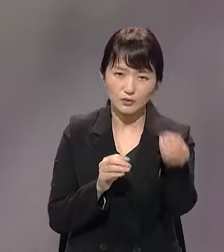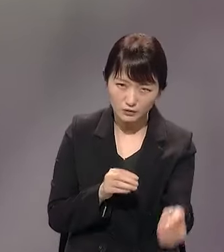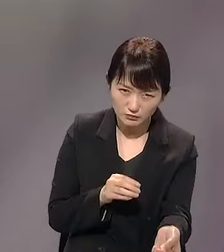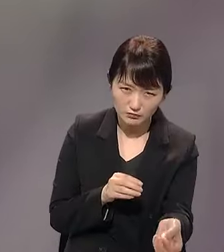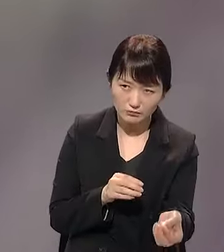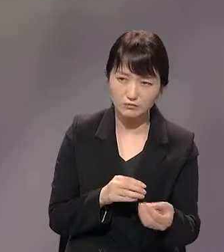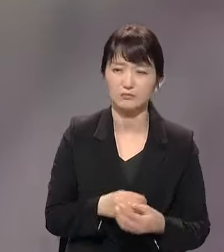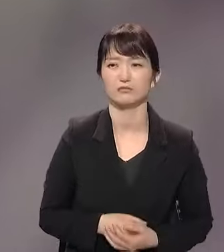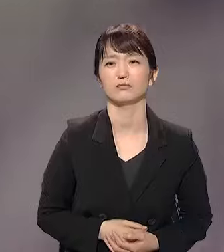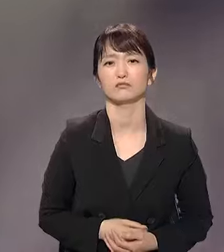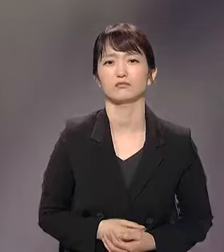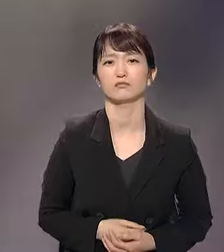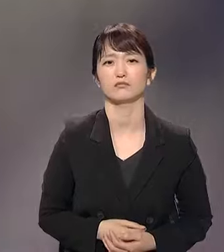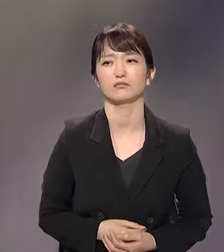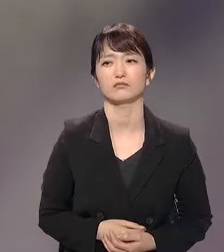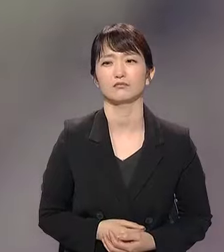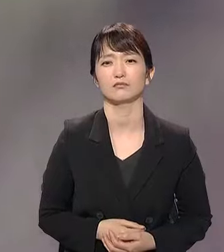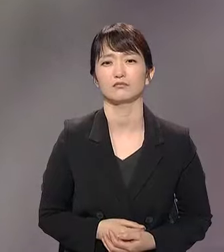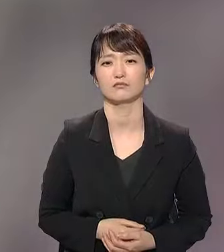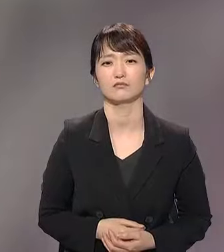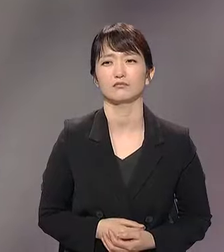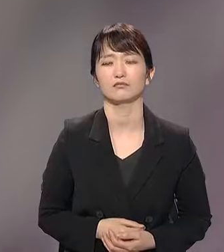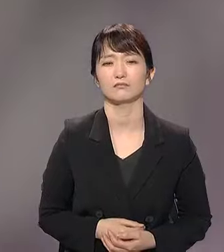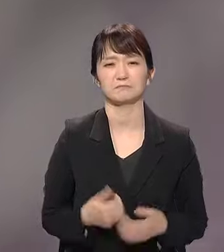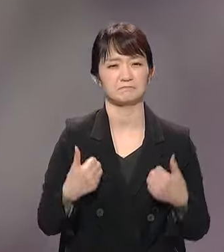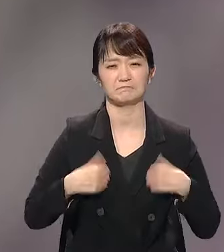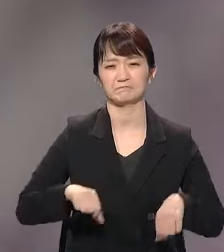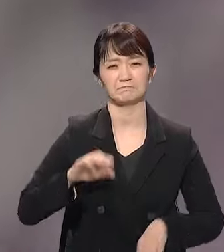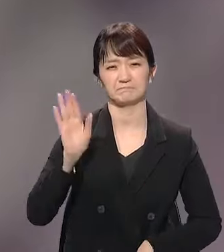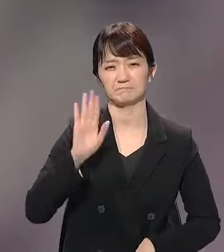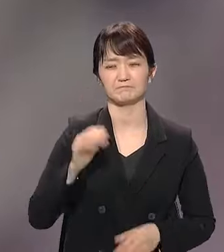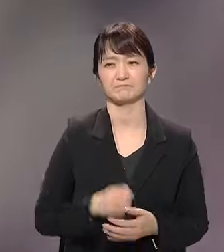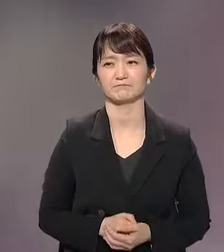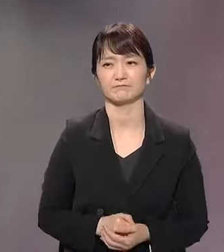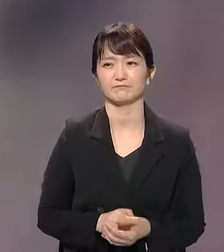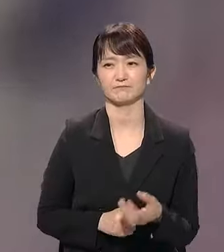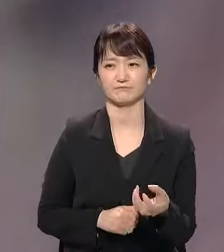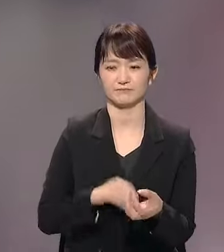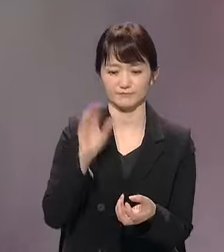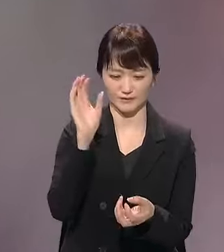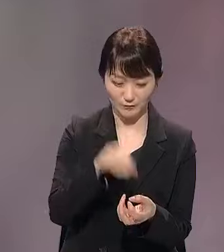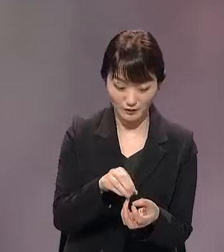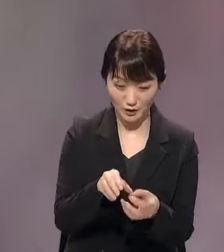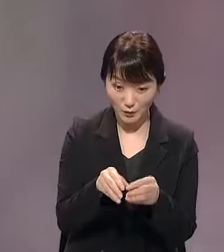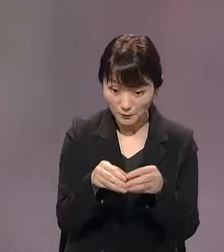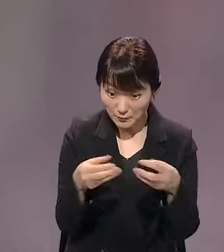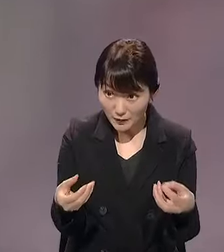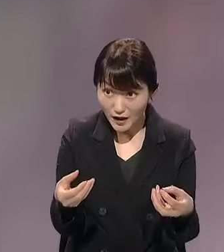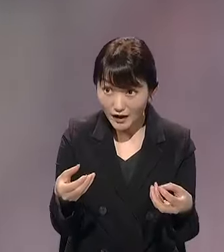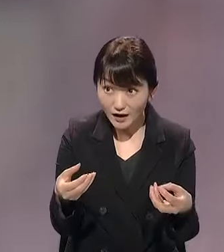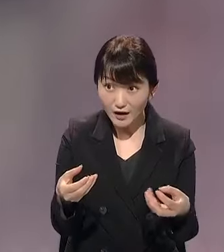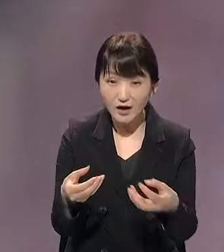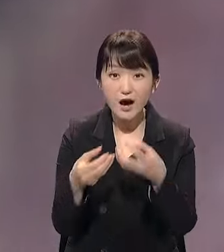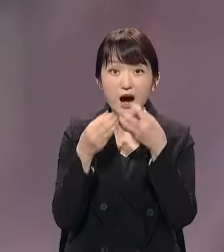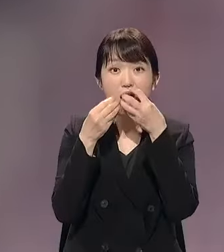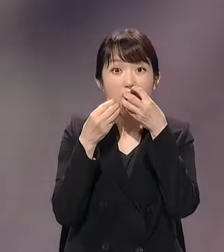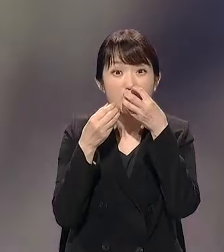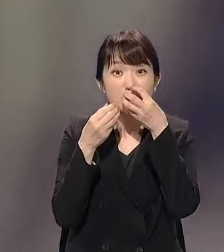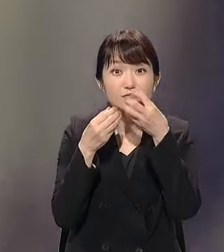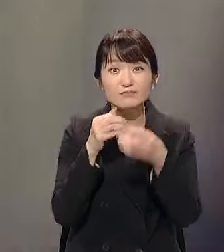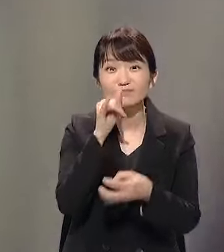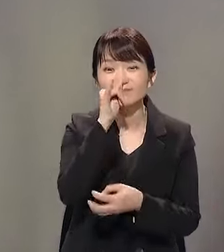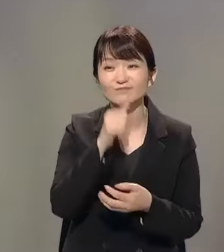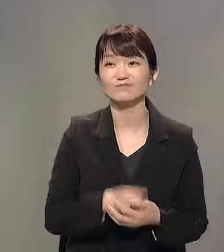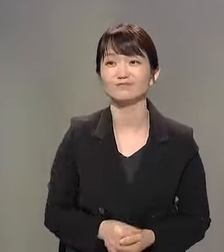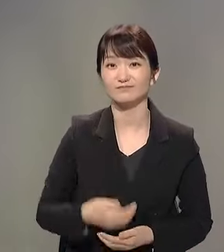하죠. 아, 애들 성질 안 좋아지겠네요. 아, 그래도 포기하지 않은 덕분에 이내 달콤한 코코넛 열매를 저렇게 입에 넣을 수가